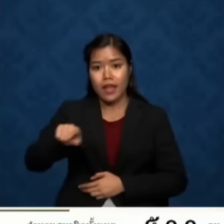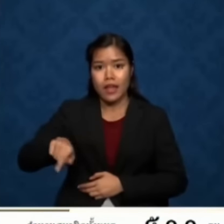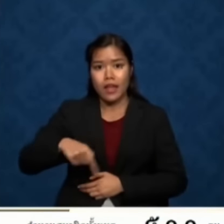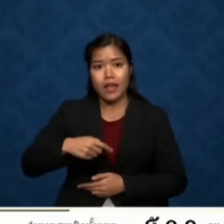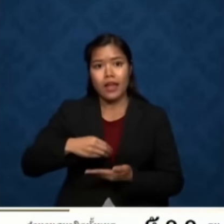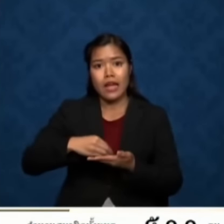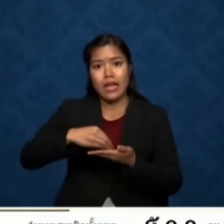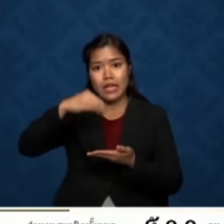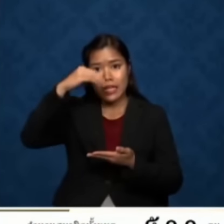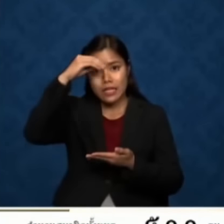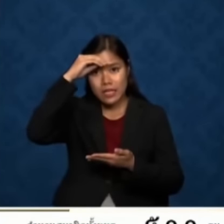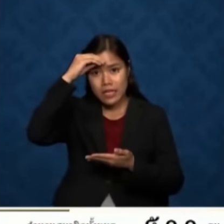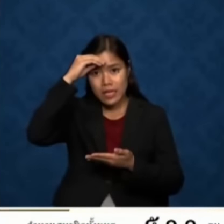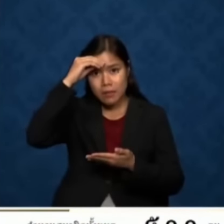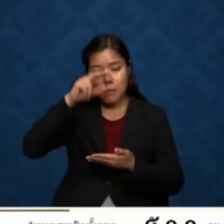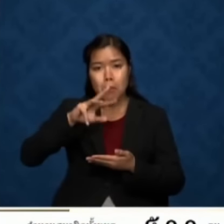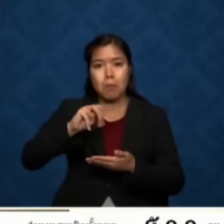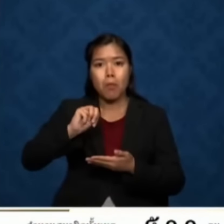การศึกษาภาคบังคับ